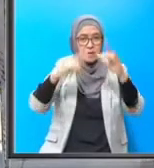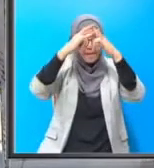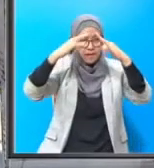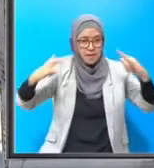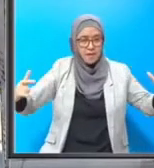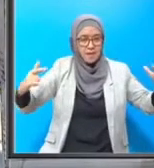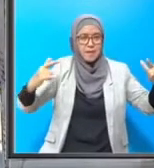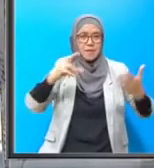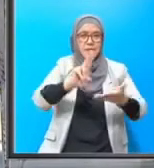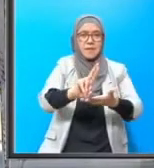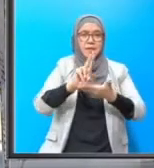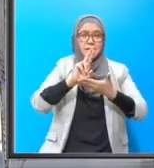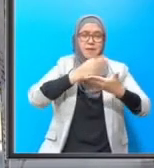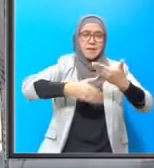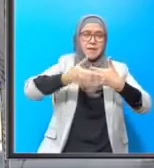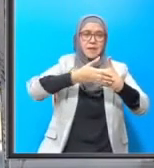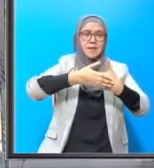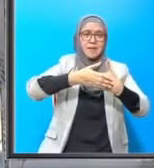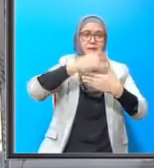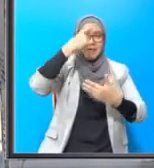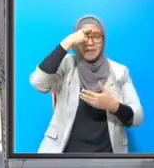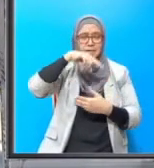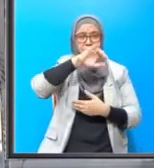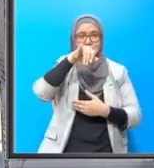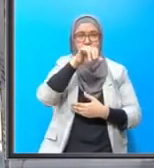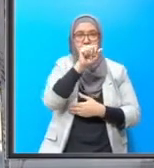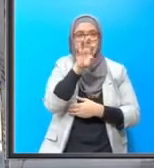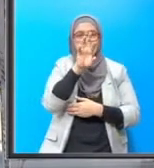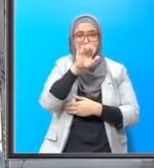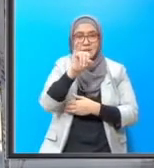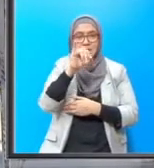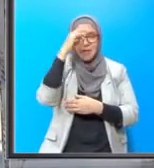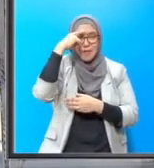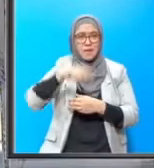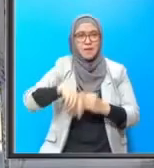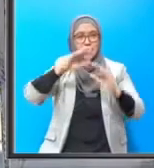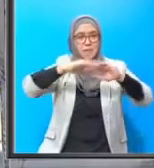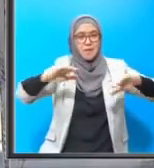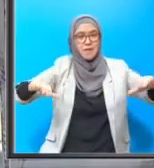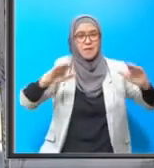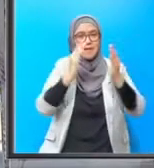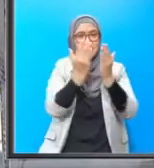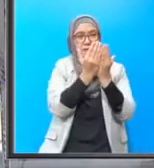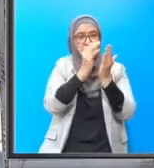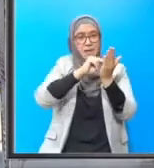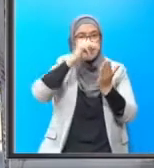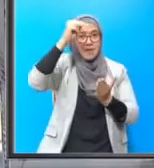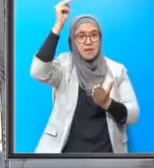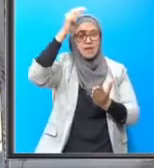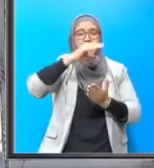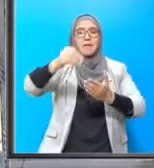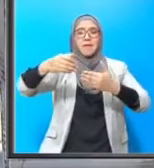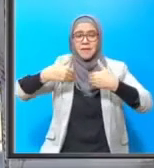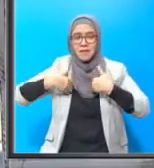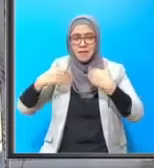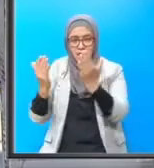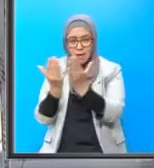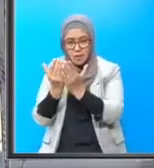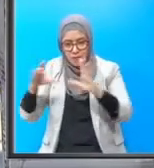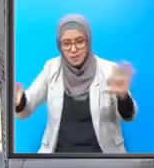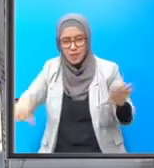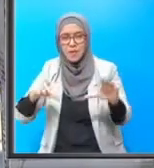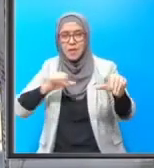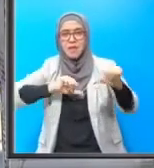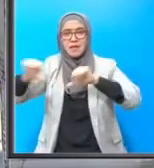pemulihan game pemulihan Jawi bagi murid sekolah menengah Selain itu terdapat juga sekolah yang menganjurkan